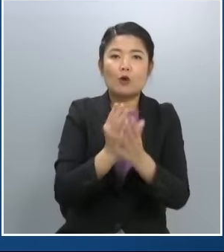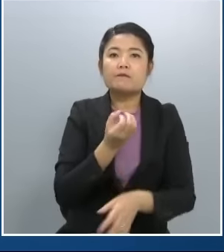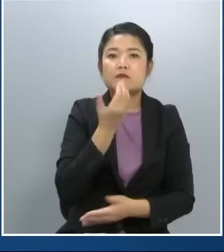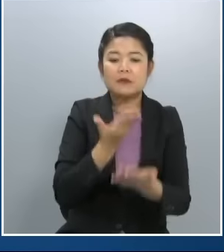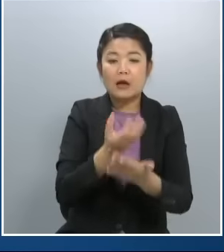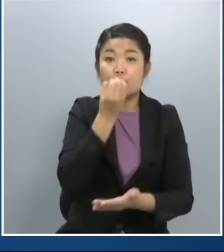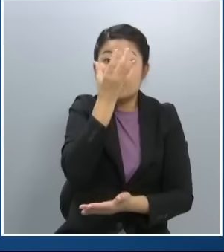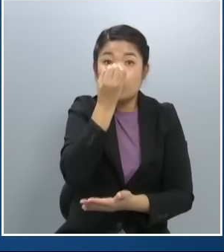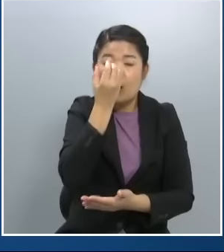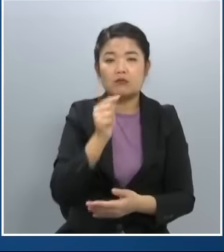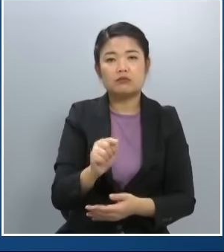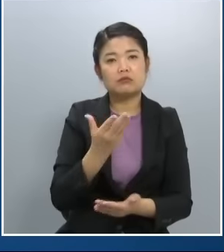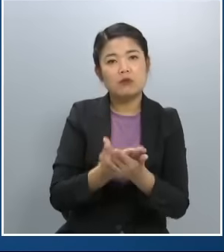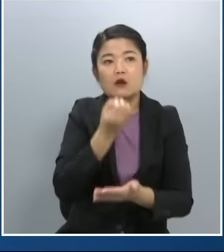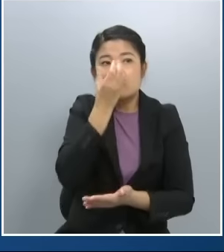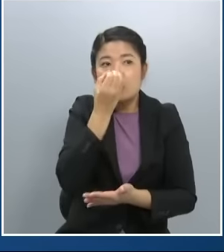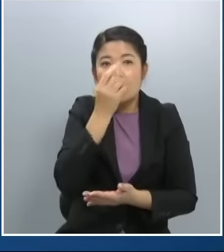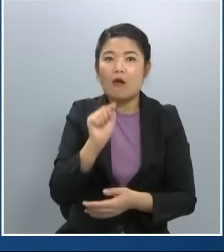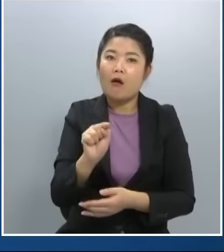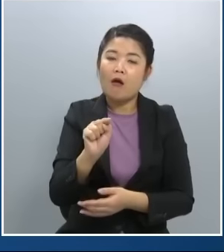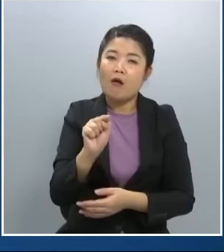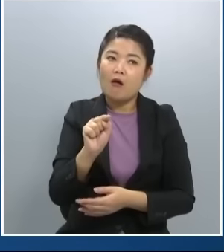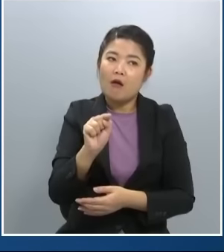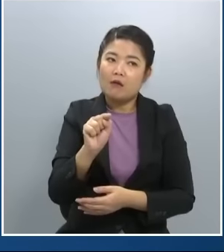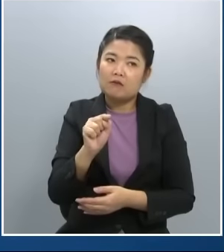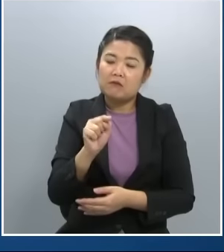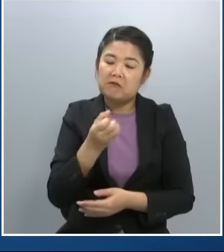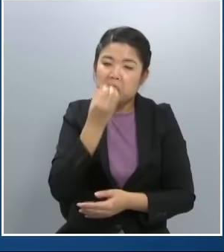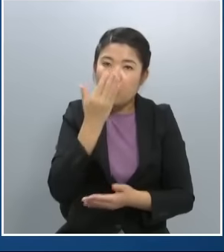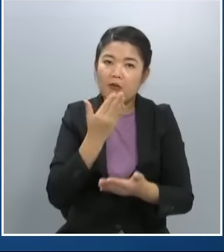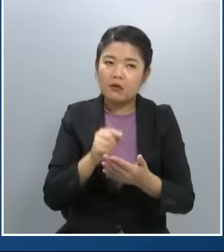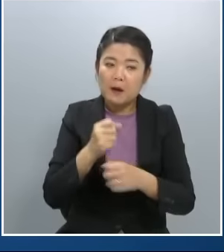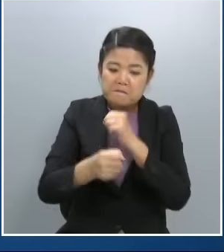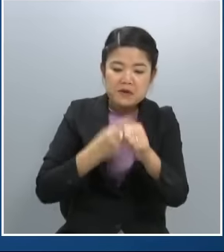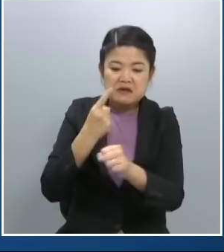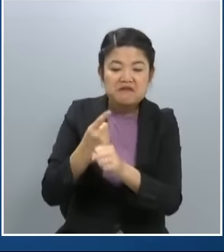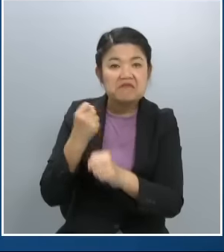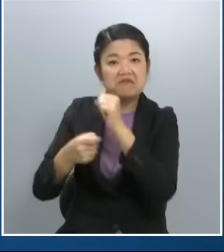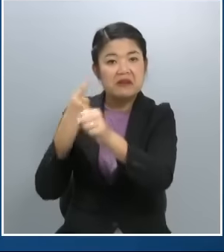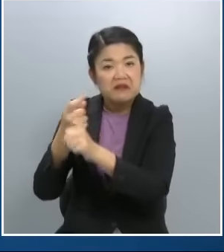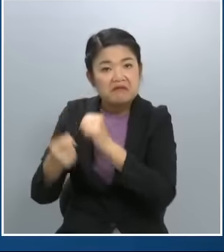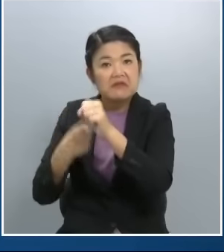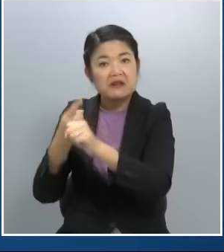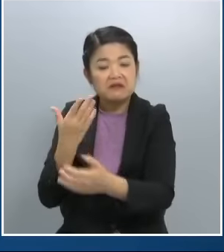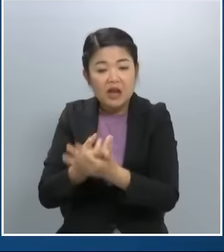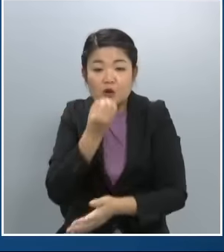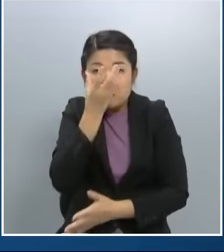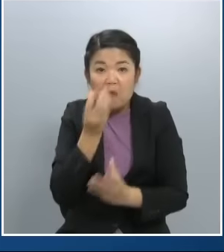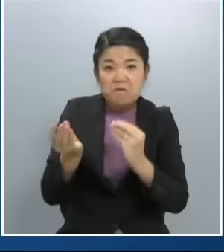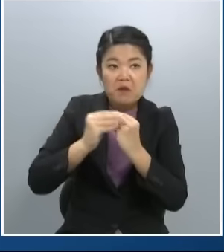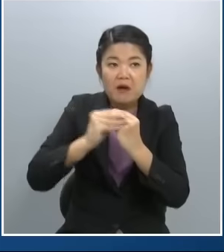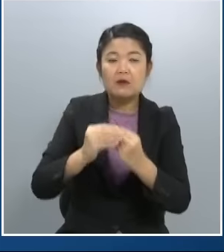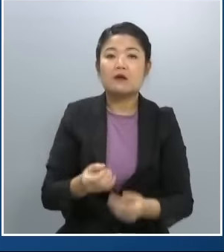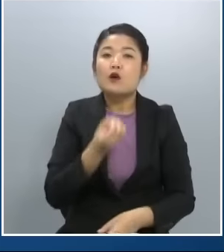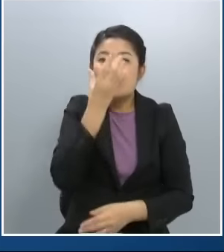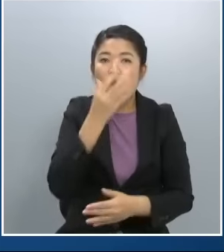กองทุนนี้เนี่ยเป็นหนี้ที่แบงก์ชาติเคยสร้างขึ้นและต้องทยอยใช้หนี้ทุกปีต้องจ่ายดอกเบี้ยทำให้ดอกเบี้ยจะไม่ถูกลดลง